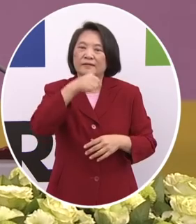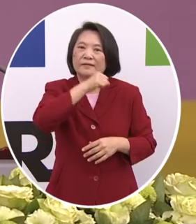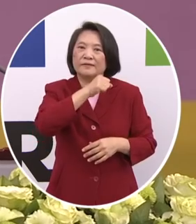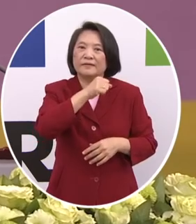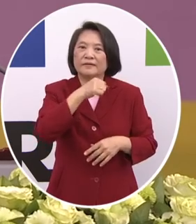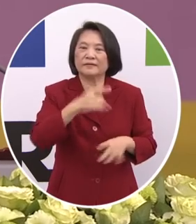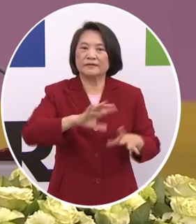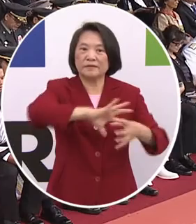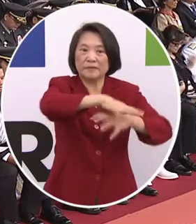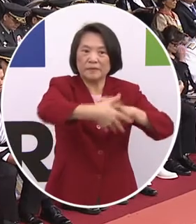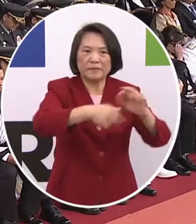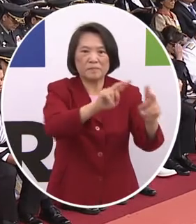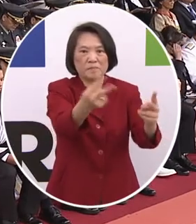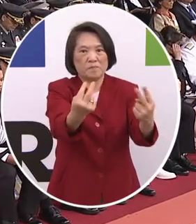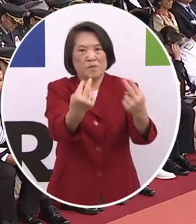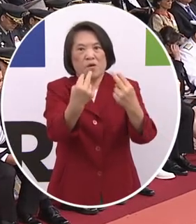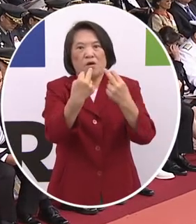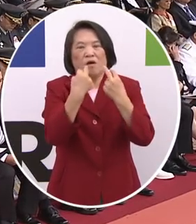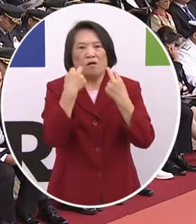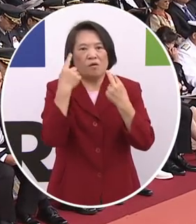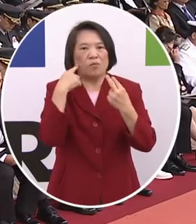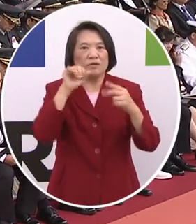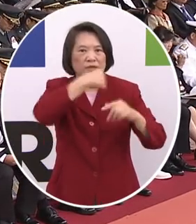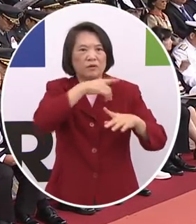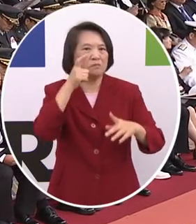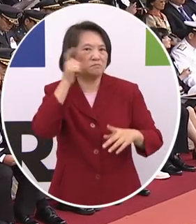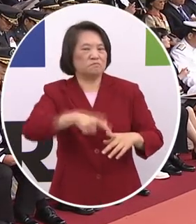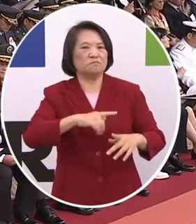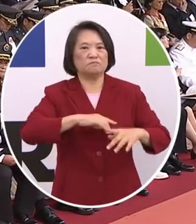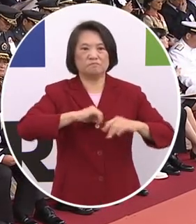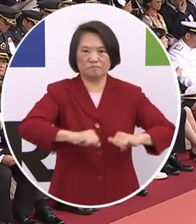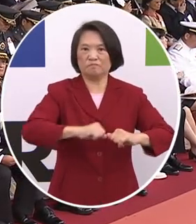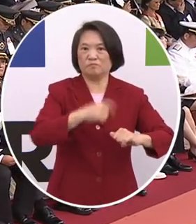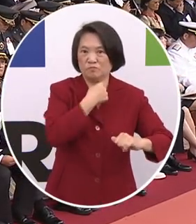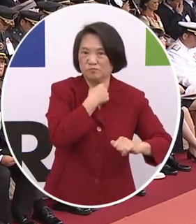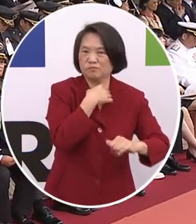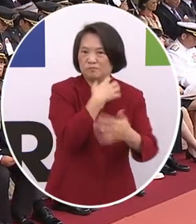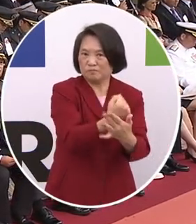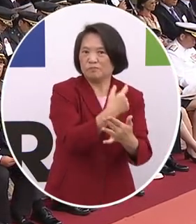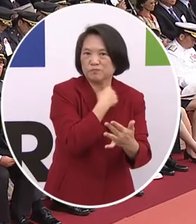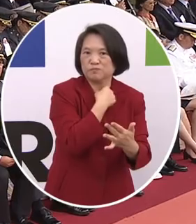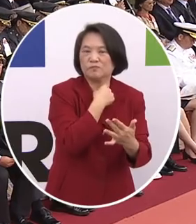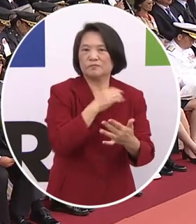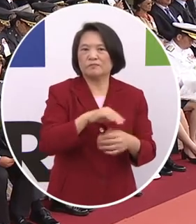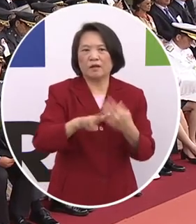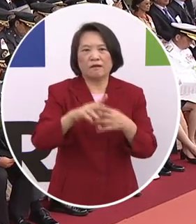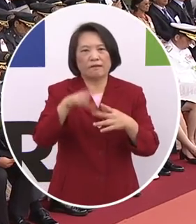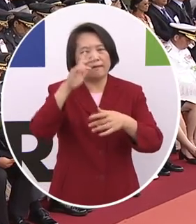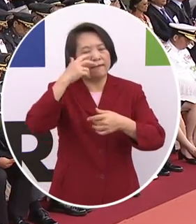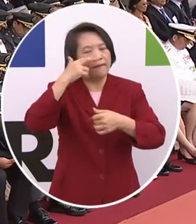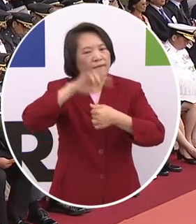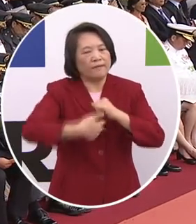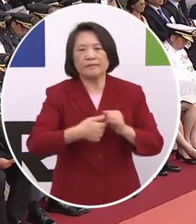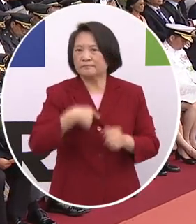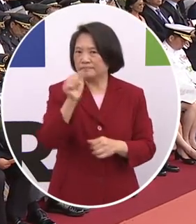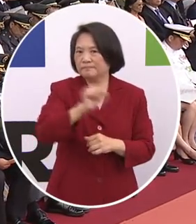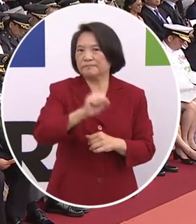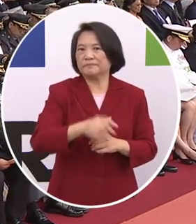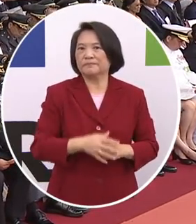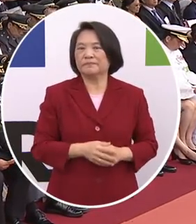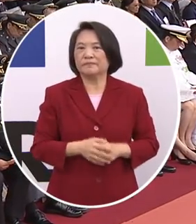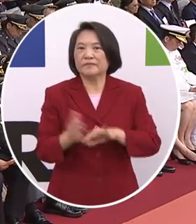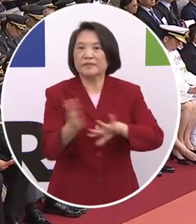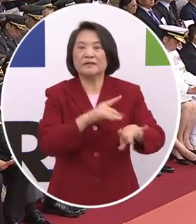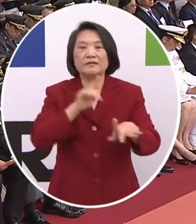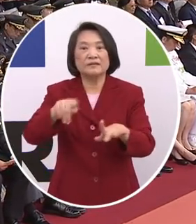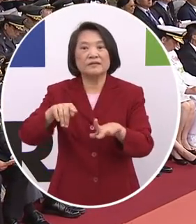在世界上变得不可或缺，也不可取代。外在力量企图单方面改